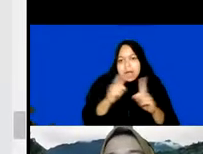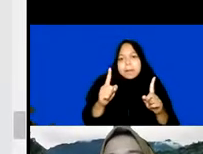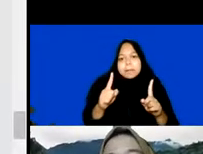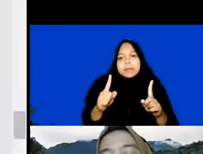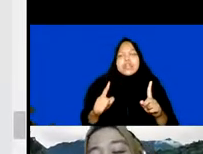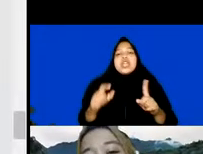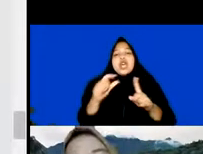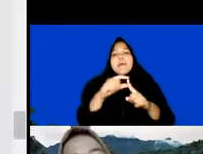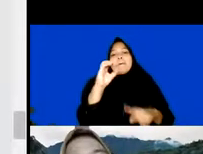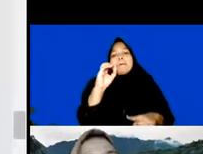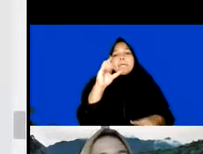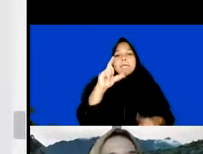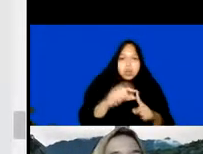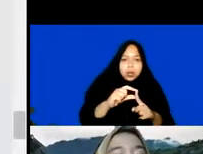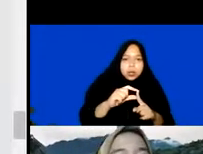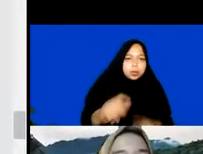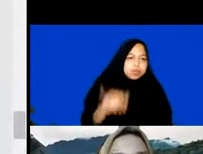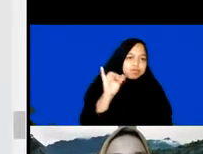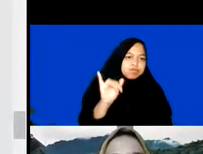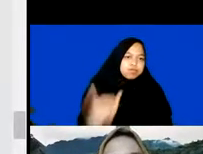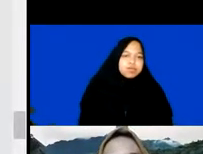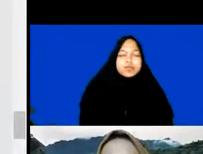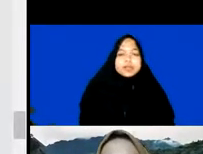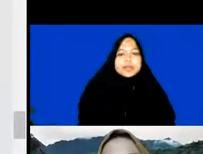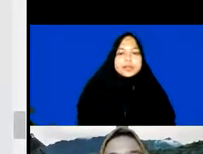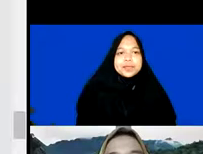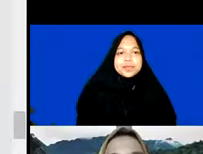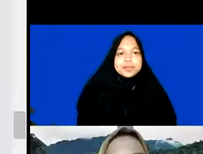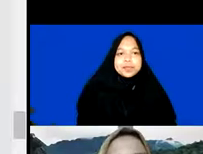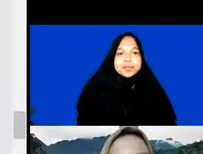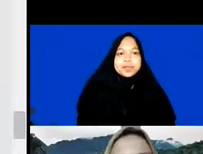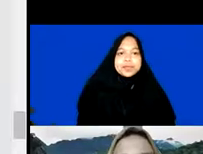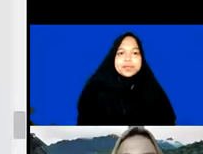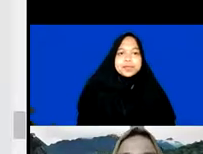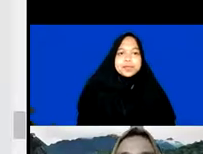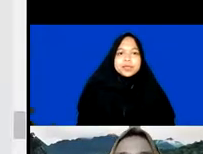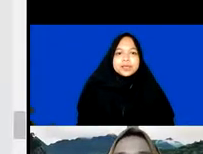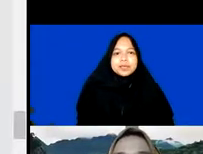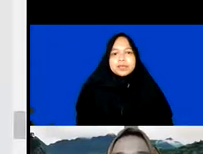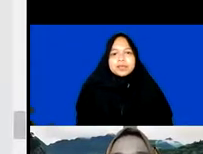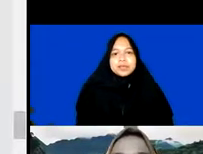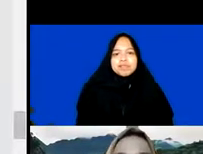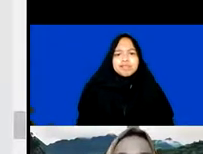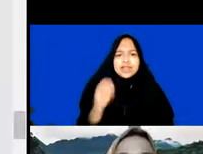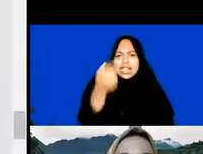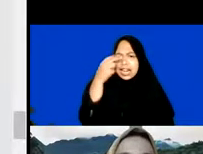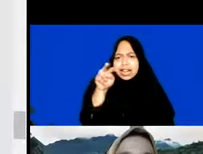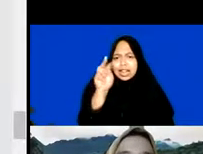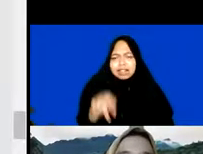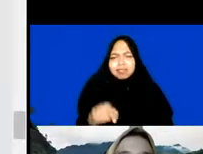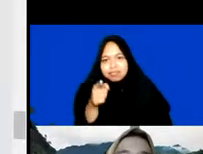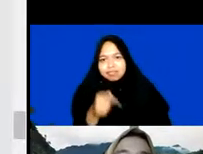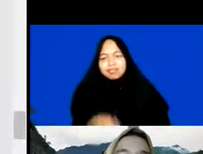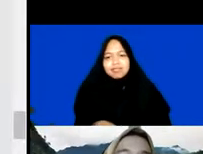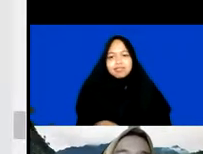dengan seperti ya seperti itu aja sih sebenarnya konsepnya. Oke, bisa dilihat di sini ya Mas ya, kombinasi